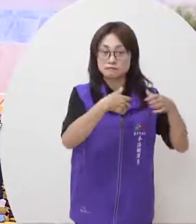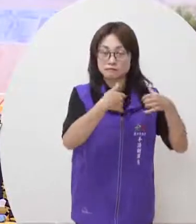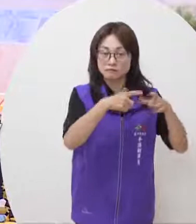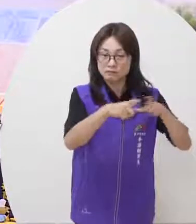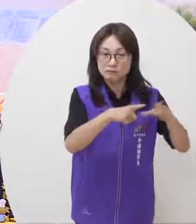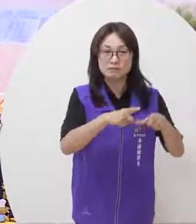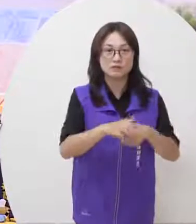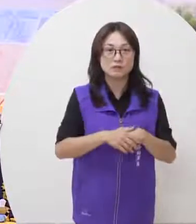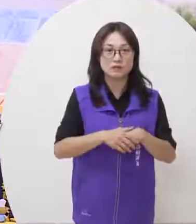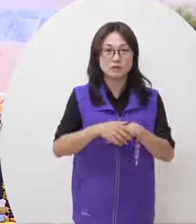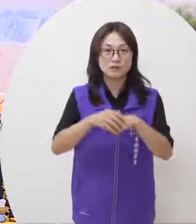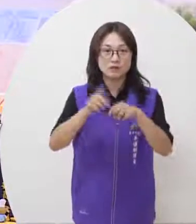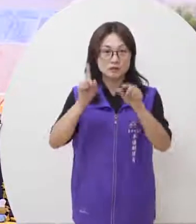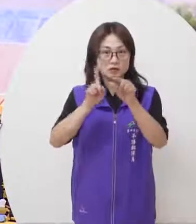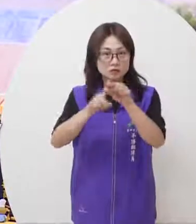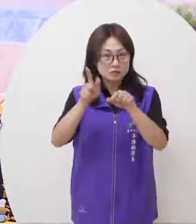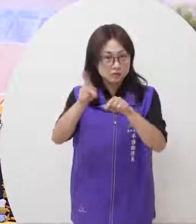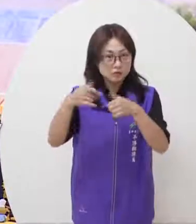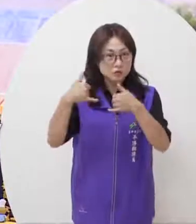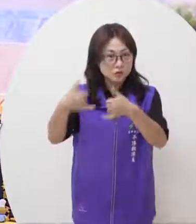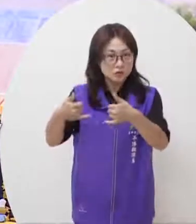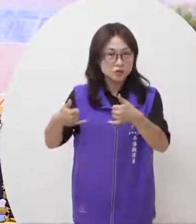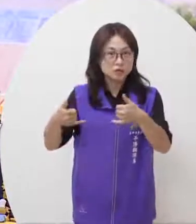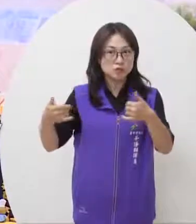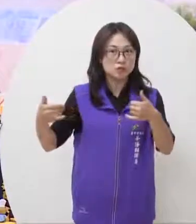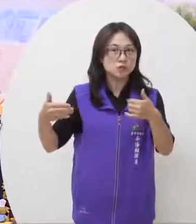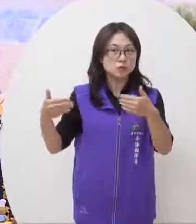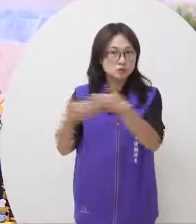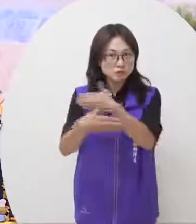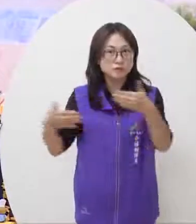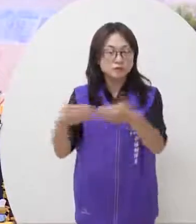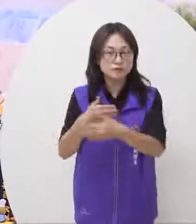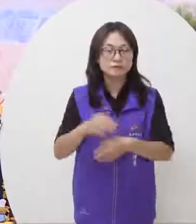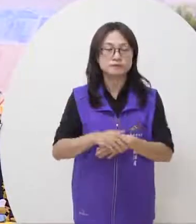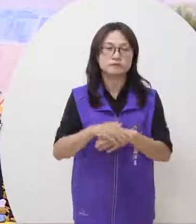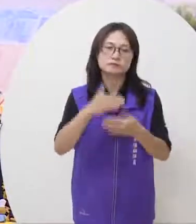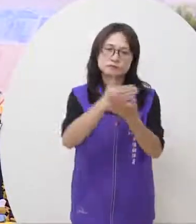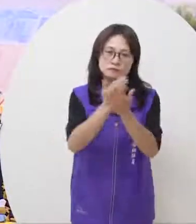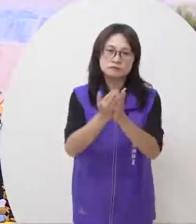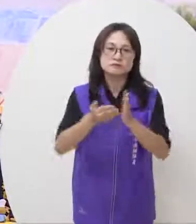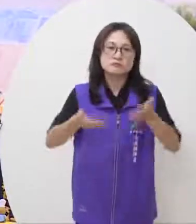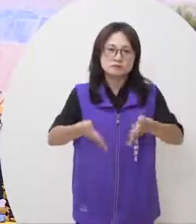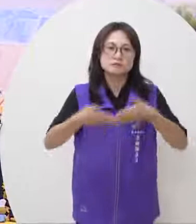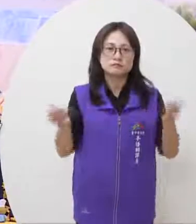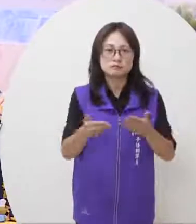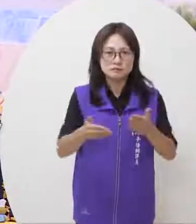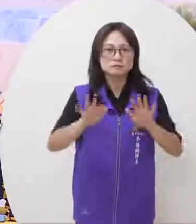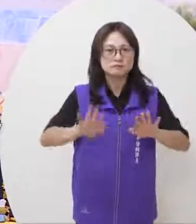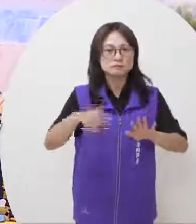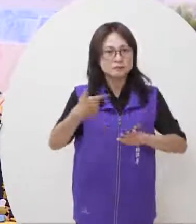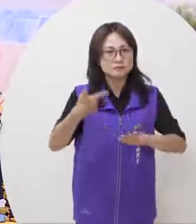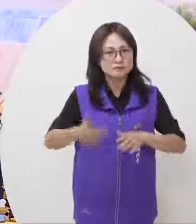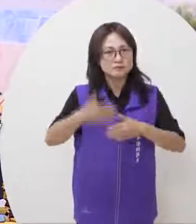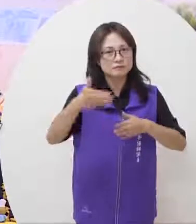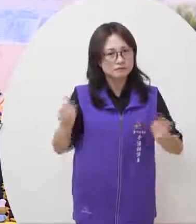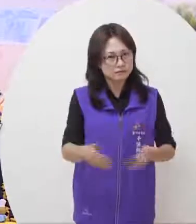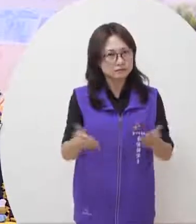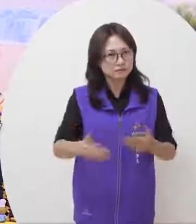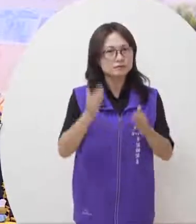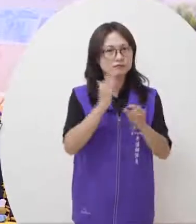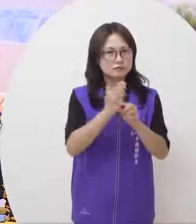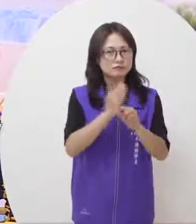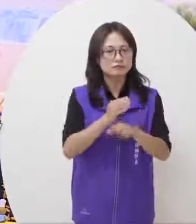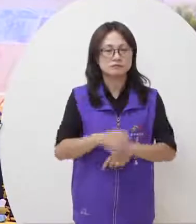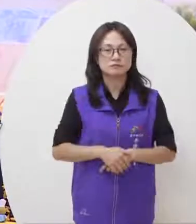绿美图及水南会展中心的等正大建设已经陆续的在完工了，新建也